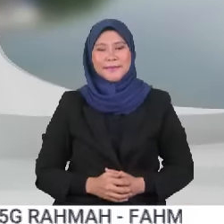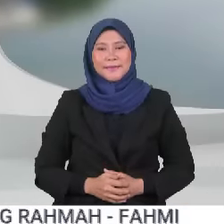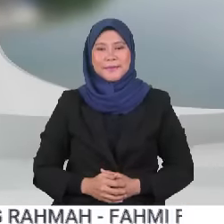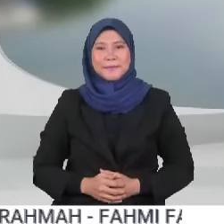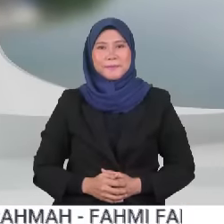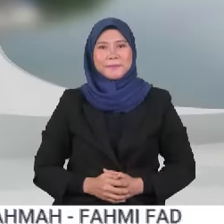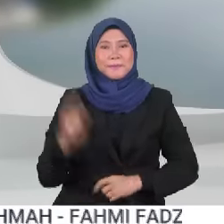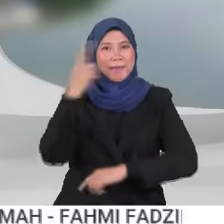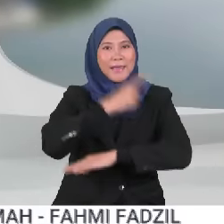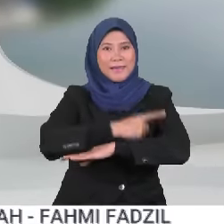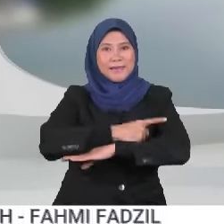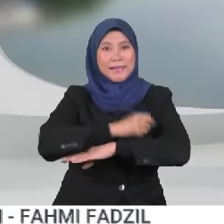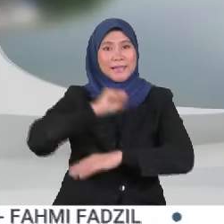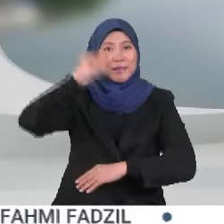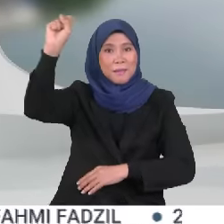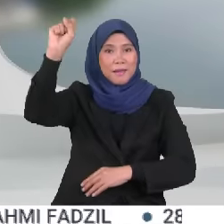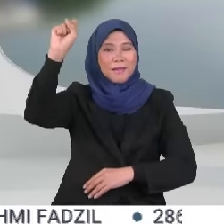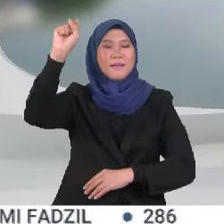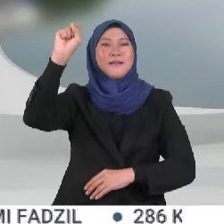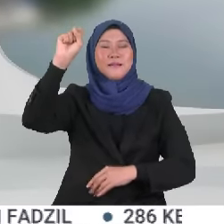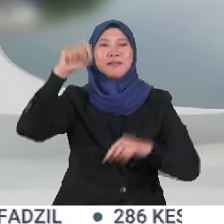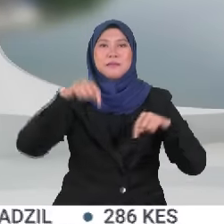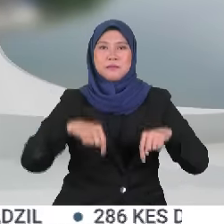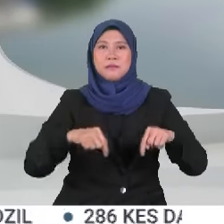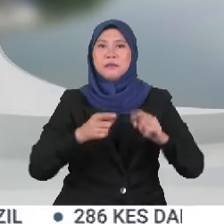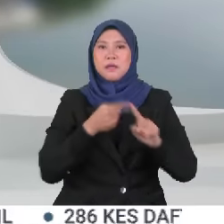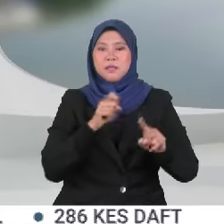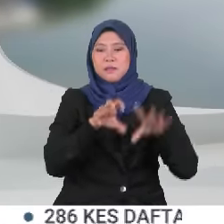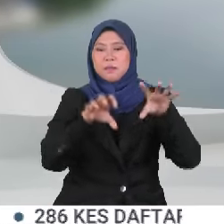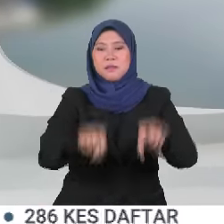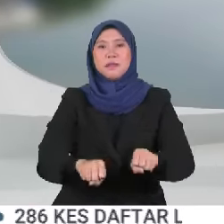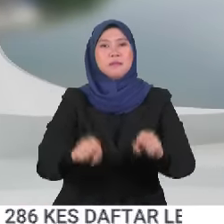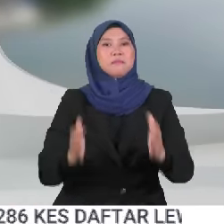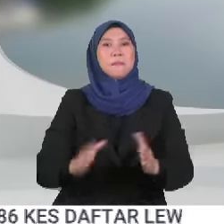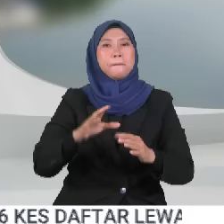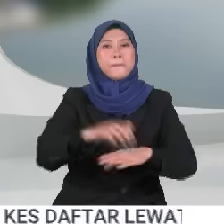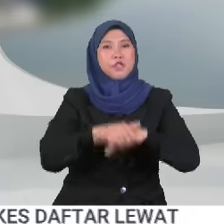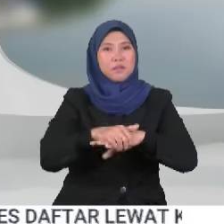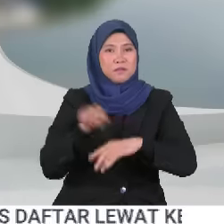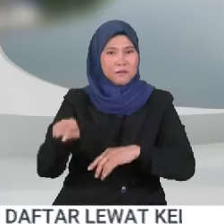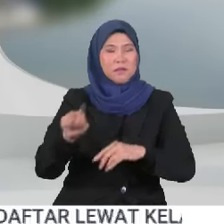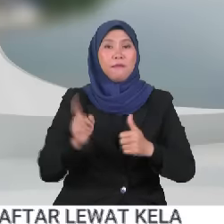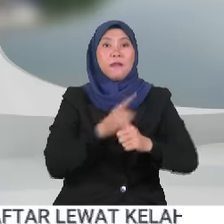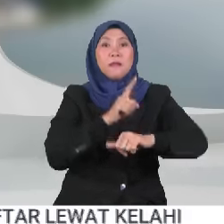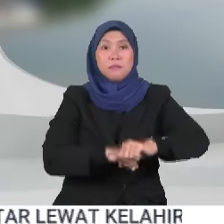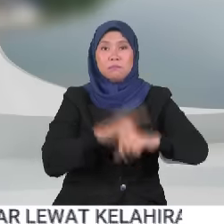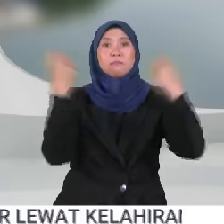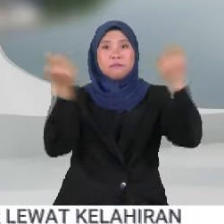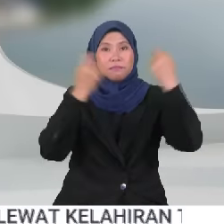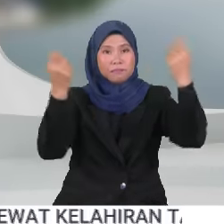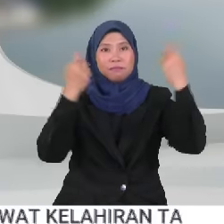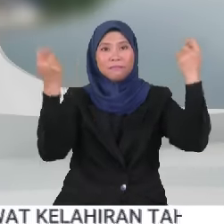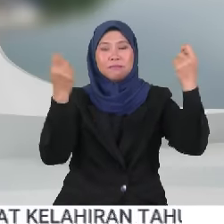hari Sabah ia menandikan hari kemerdekaan Negeri Ini dari penjajahan British 60 tahun lalu disambut buat julung kalinya hari ini